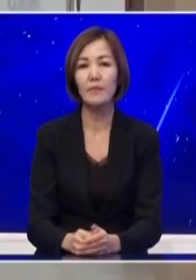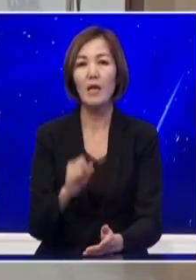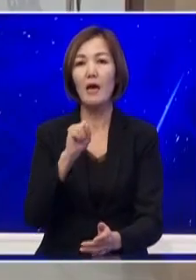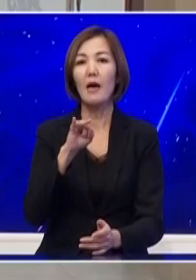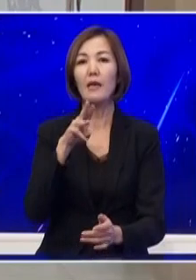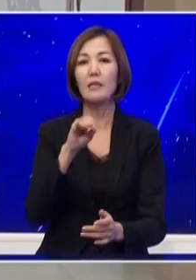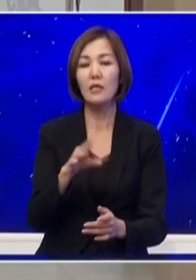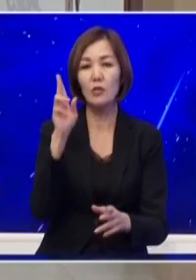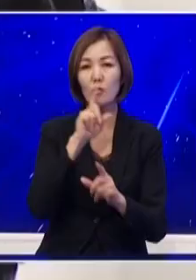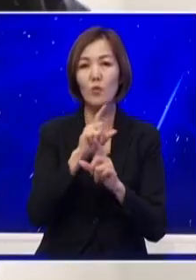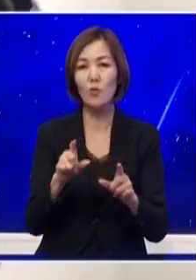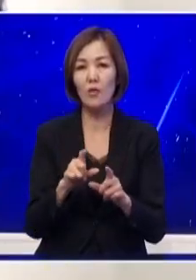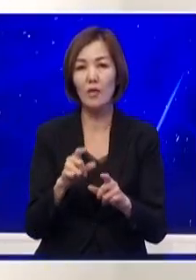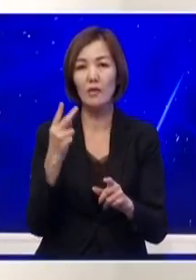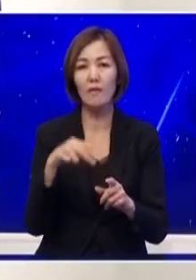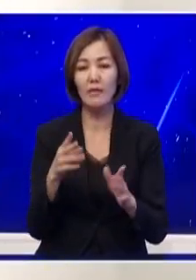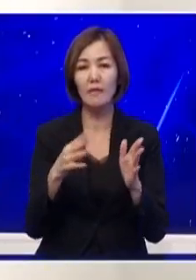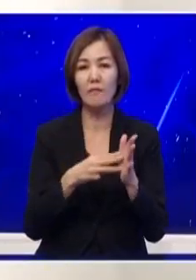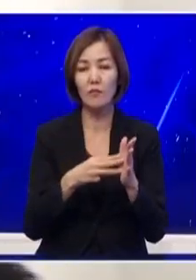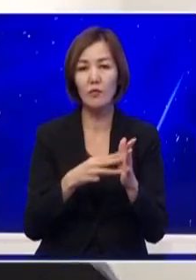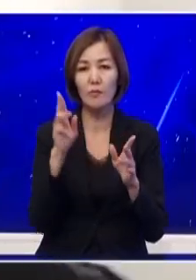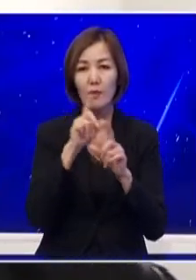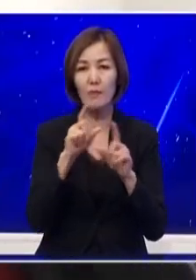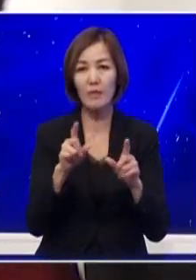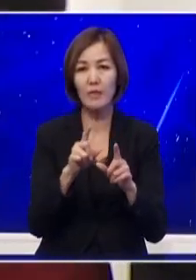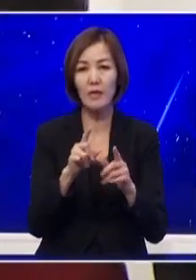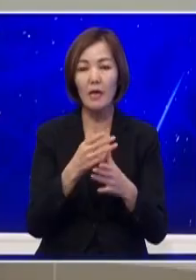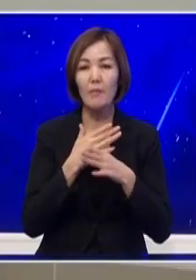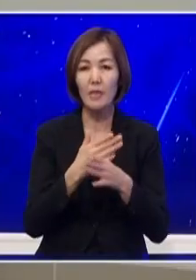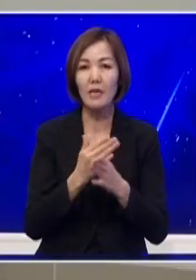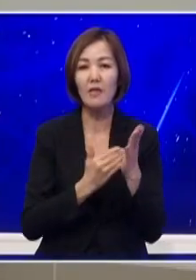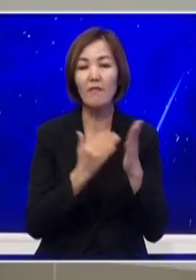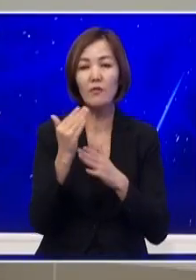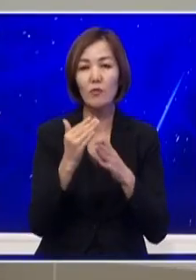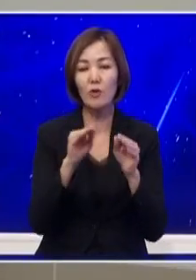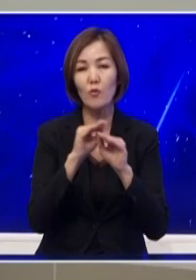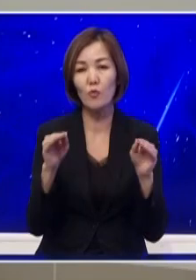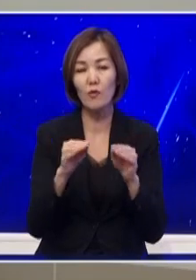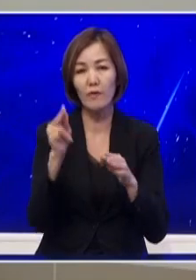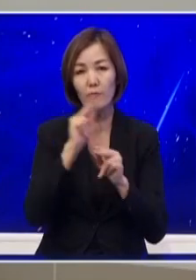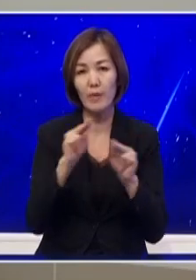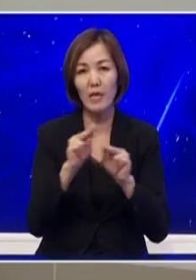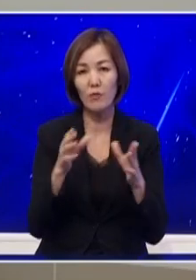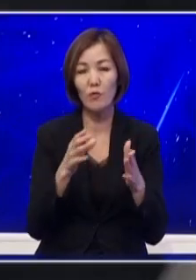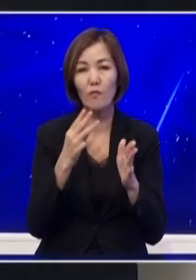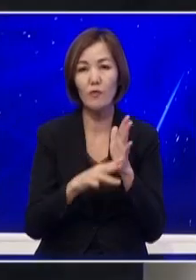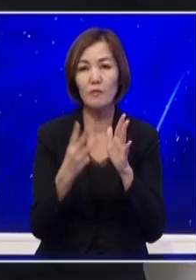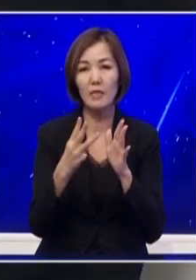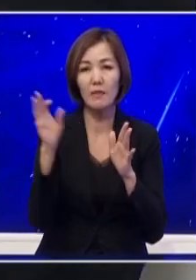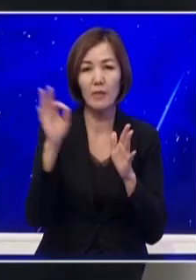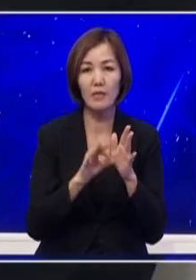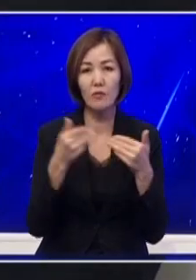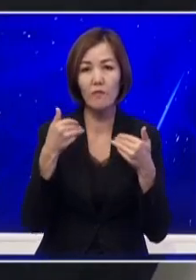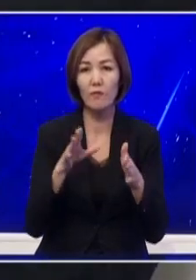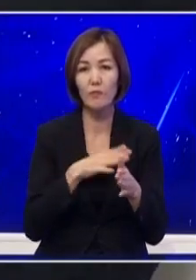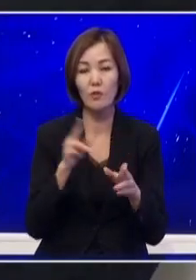IT-школа, лицей номер 28 – флагман образования. И это благодаря высокой квалификации педагогов. 83%